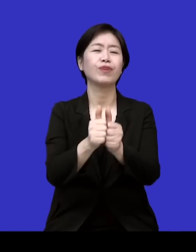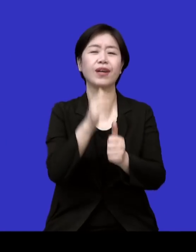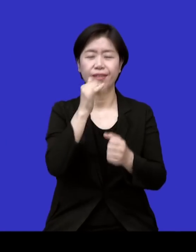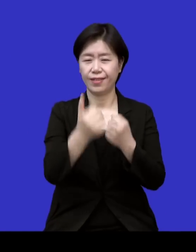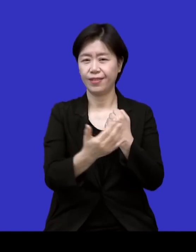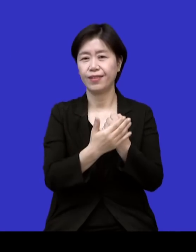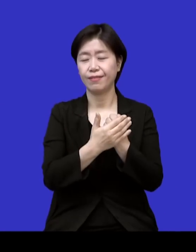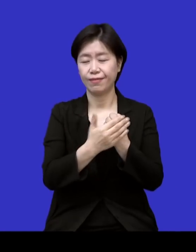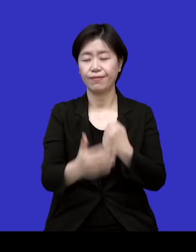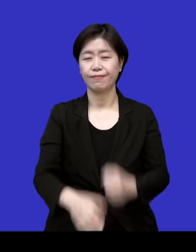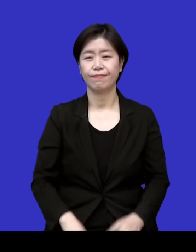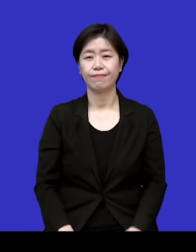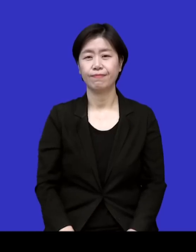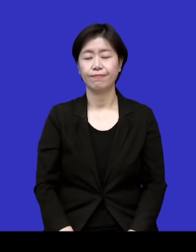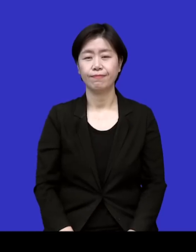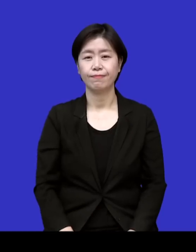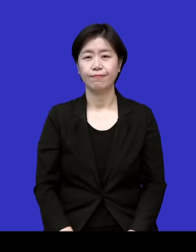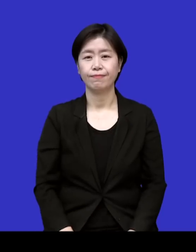함께 하시는 곳.